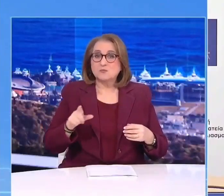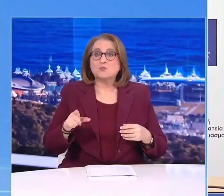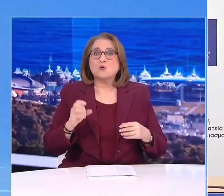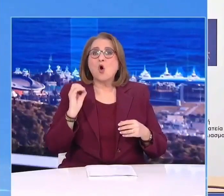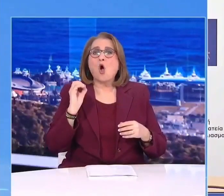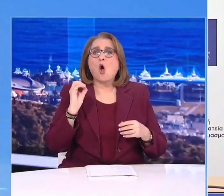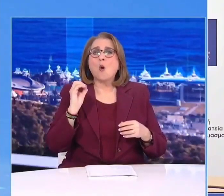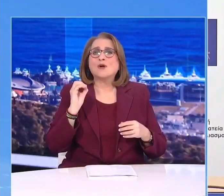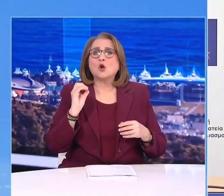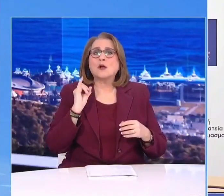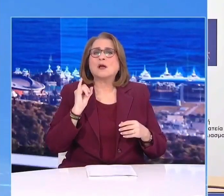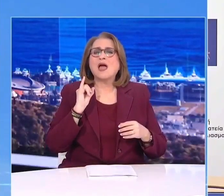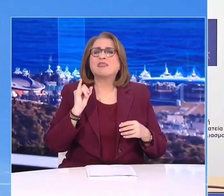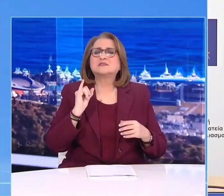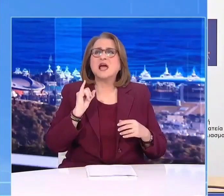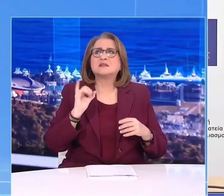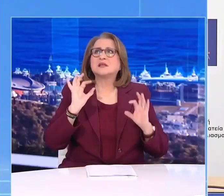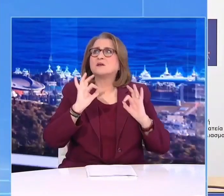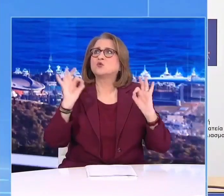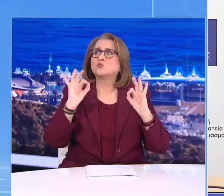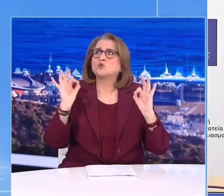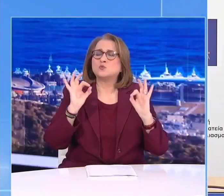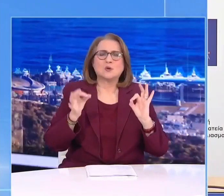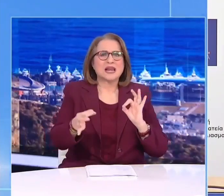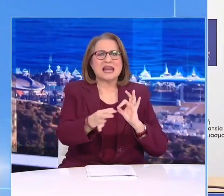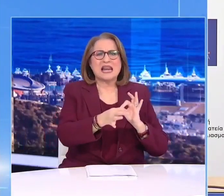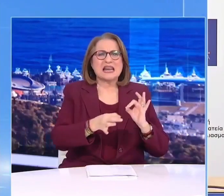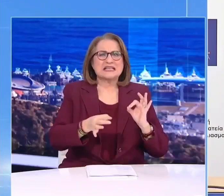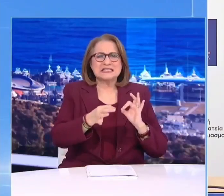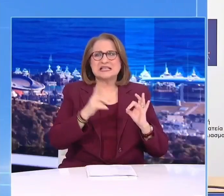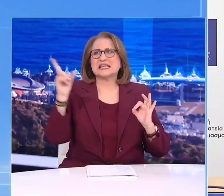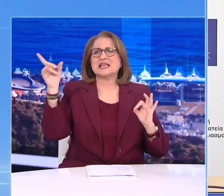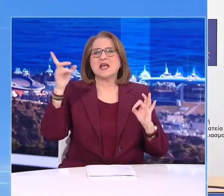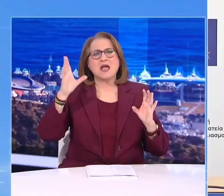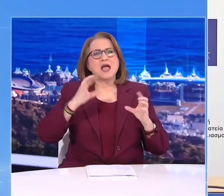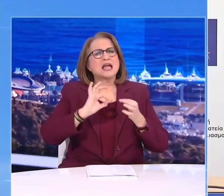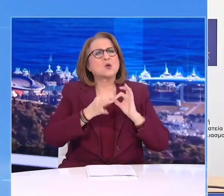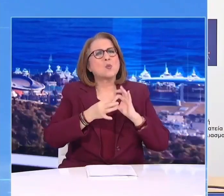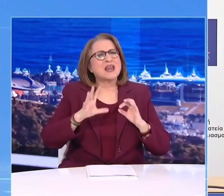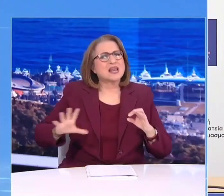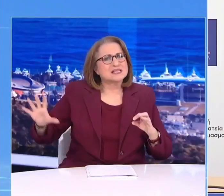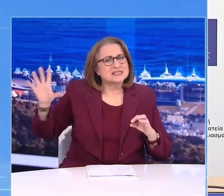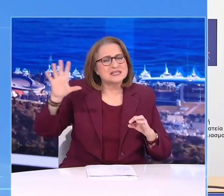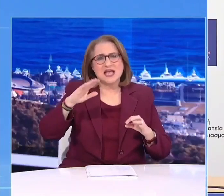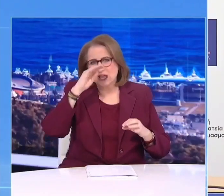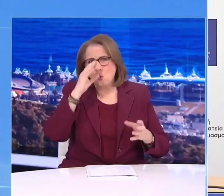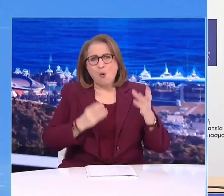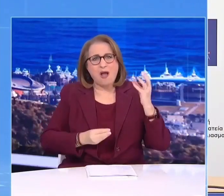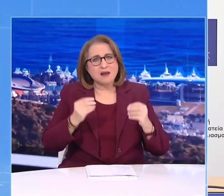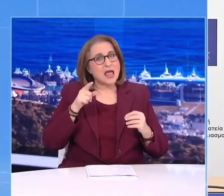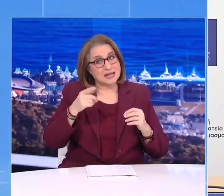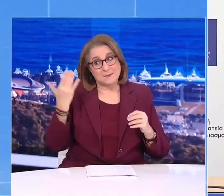όμικρον άργησε να φτάσει, όπως είναι κάποια νησιά, η Θεσπρωτεία και τα Ιωάννινα. Η διάμεση ηλικία των νέων κρουσμάτων είναι